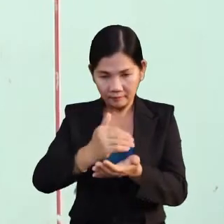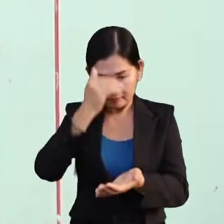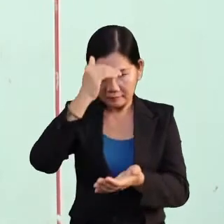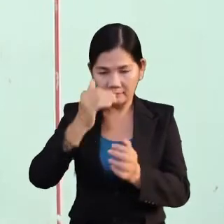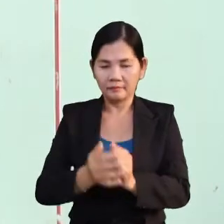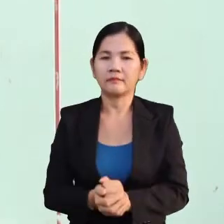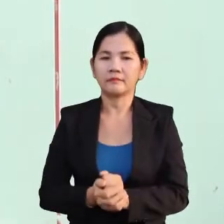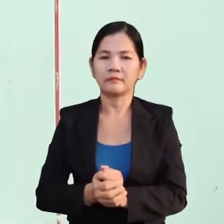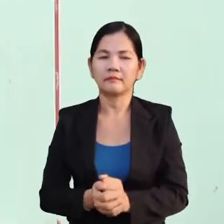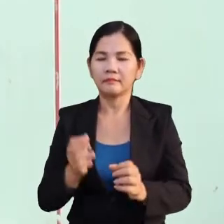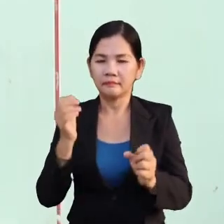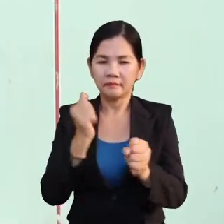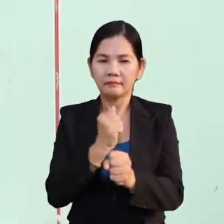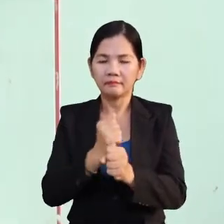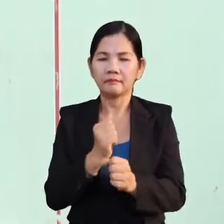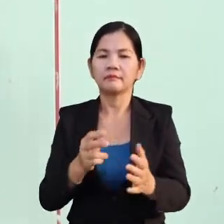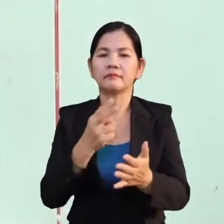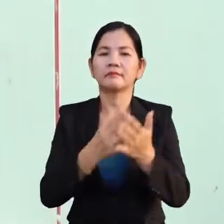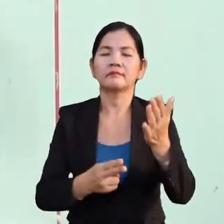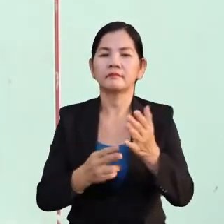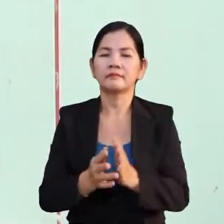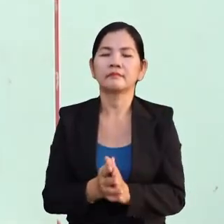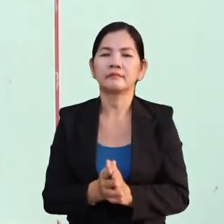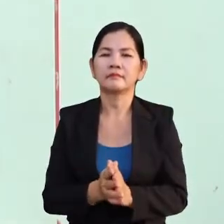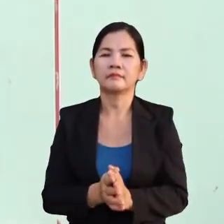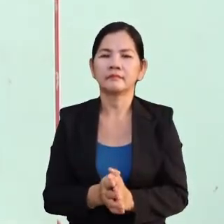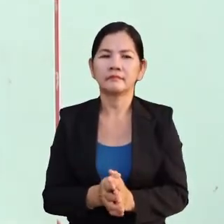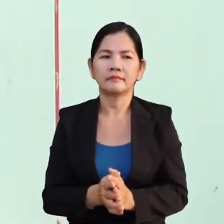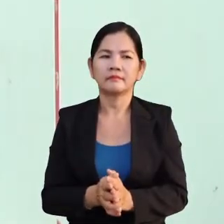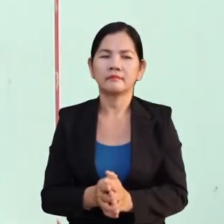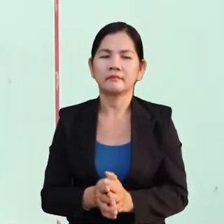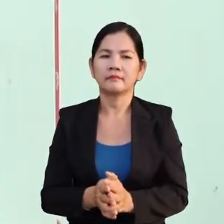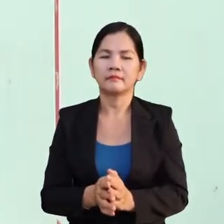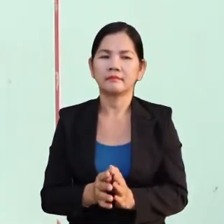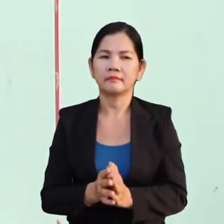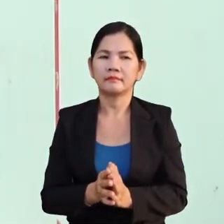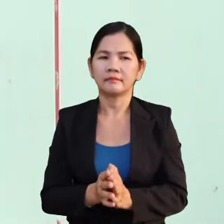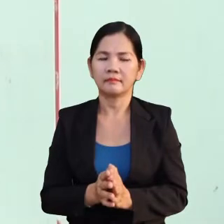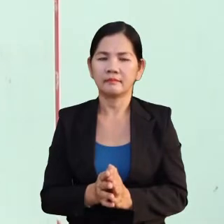ហើយគាត់កំពុងធ្វើអីកូនគិតមើលគាត់កំពុងធ្វើអីហើយយកដៃមកធ្វើបែបនេះ